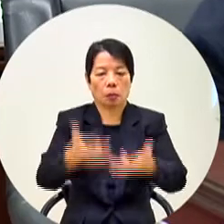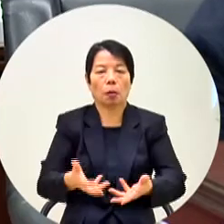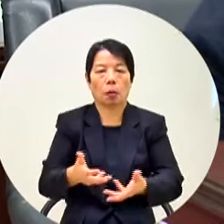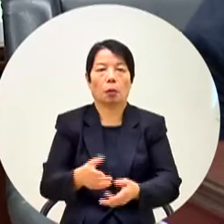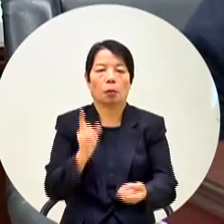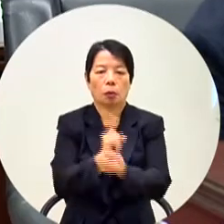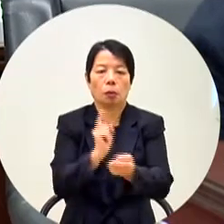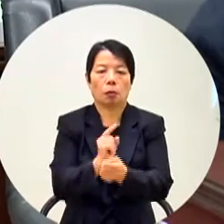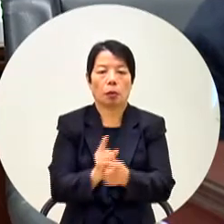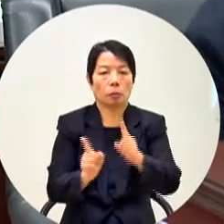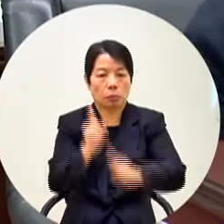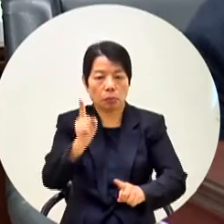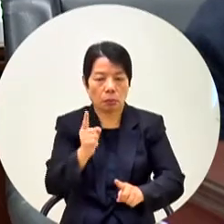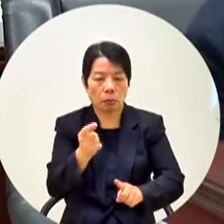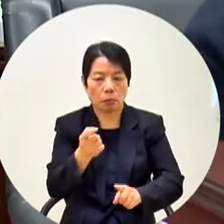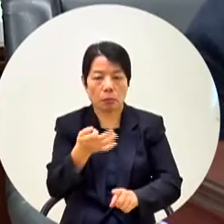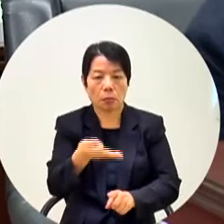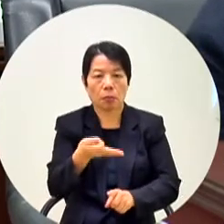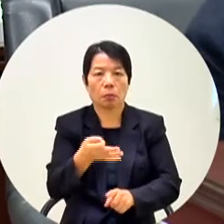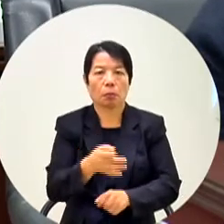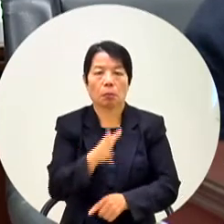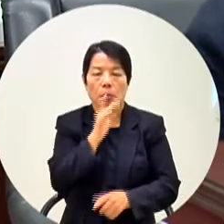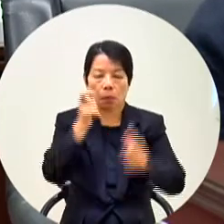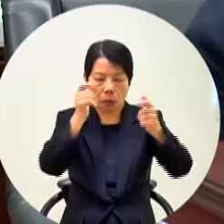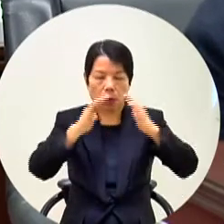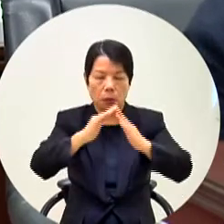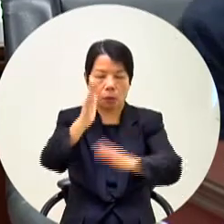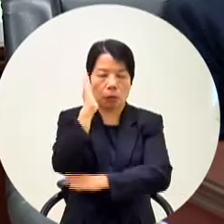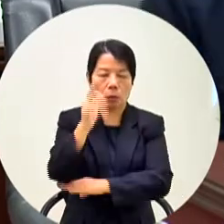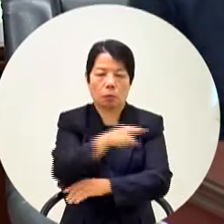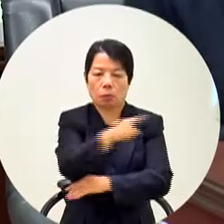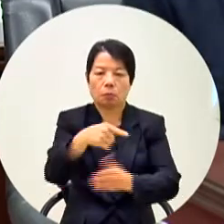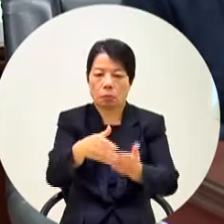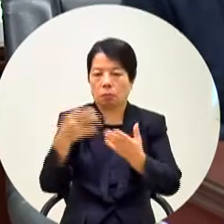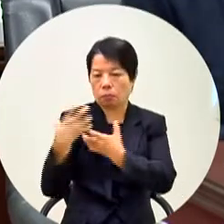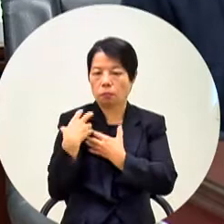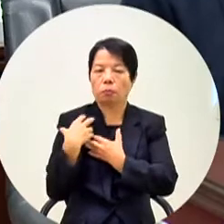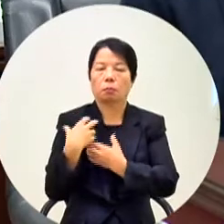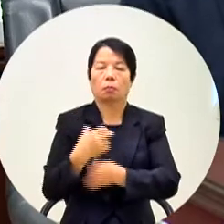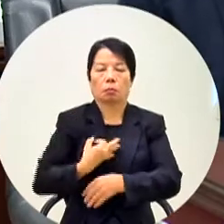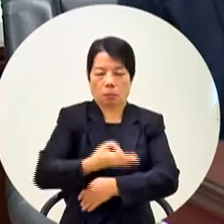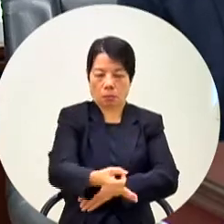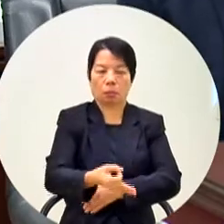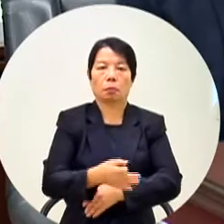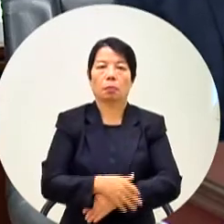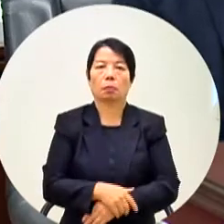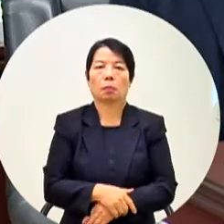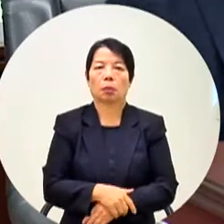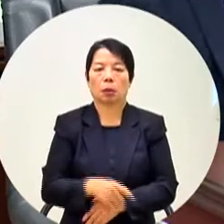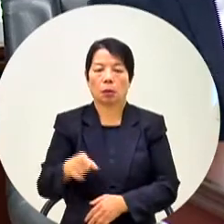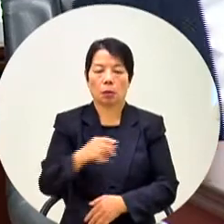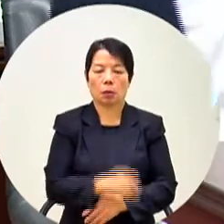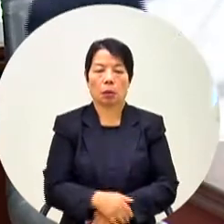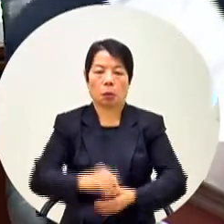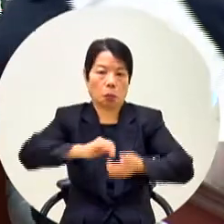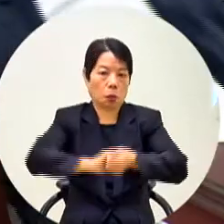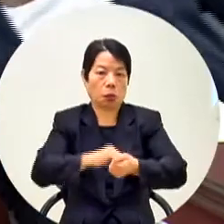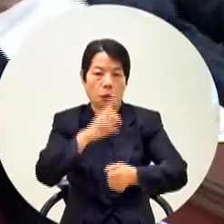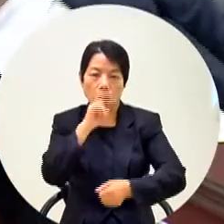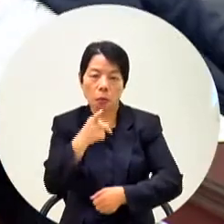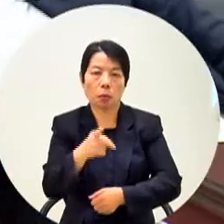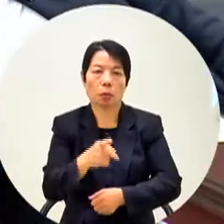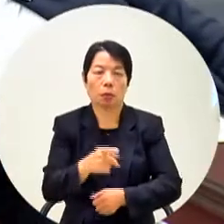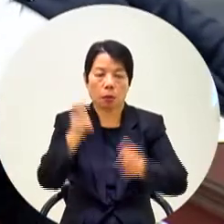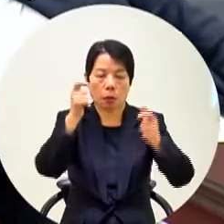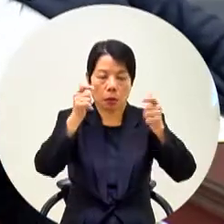价是毋是咱高雄市政府爱来吸收？哦，是咱错误的决策。当然，咱高雄市